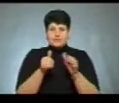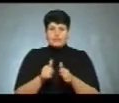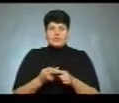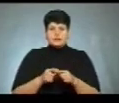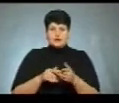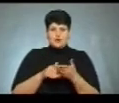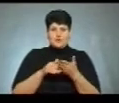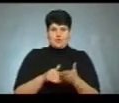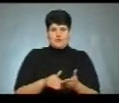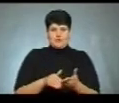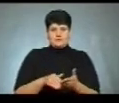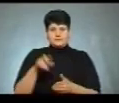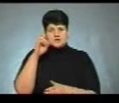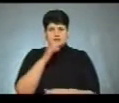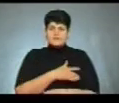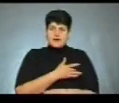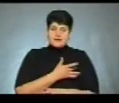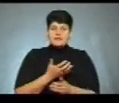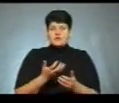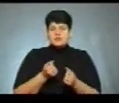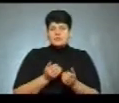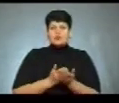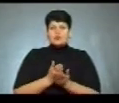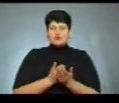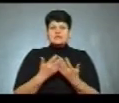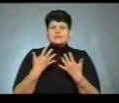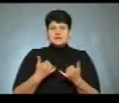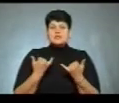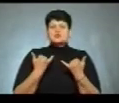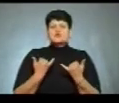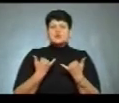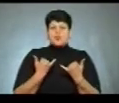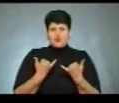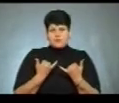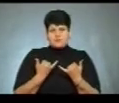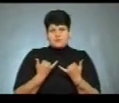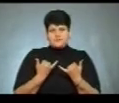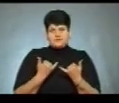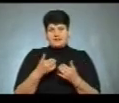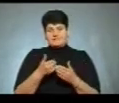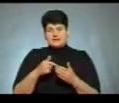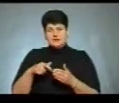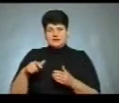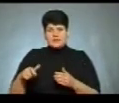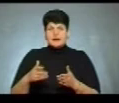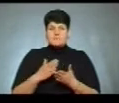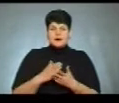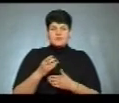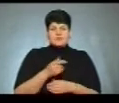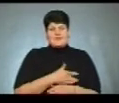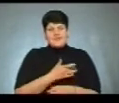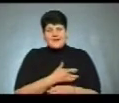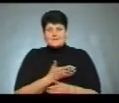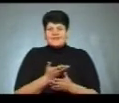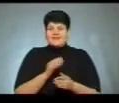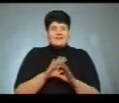Як муніципальна няня, які отримують послуги вже сьогодні реально від людей і мають нянь, але які